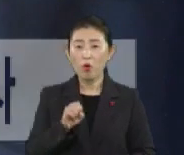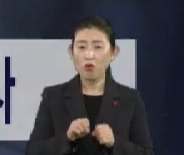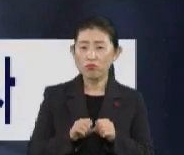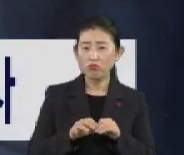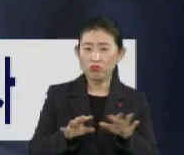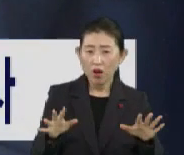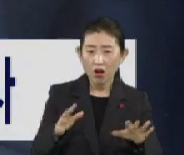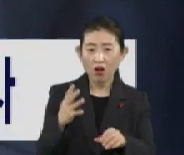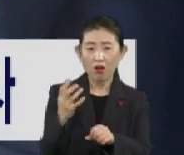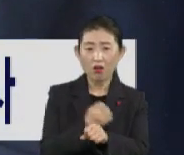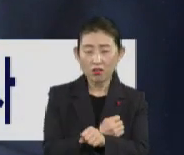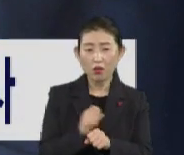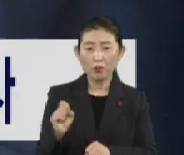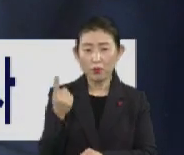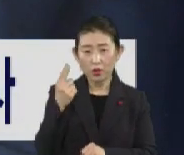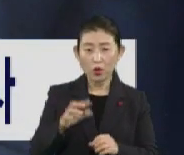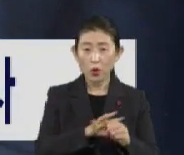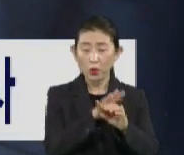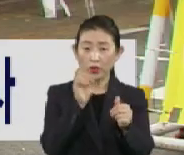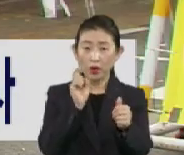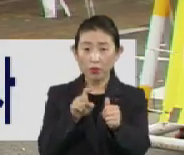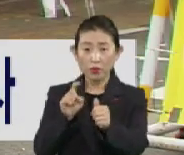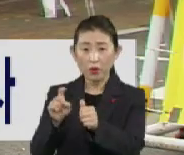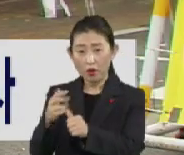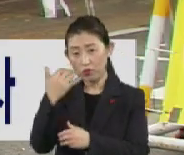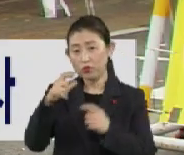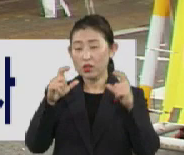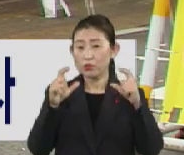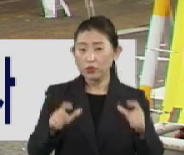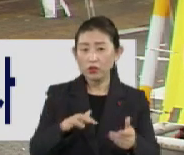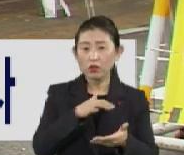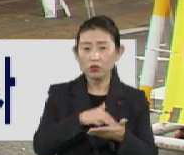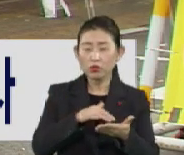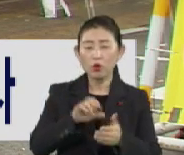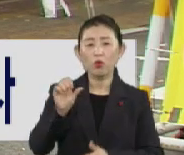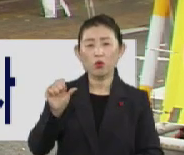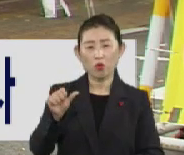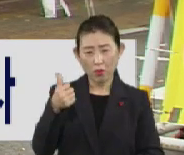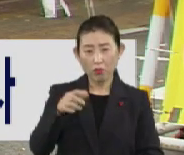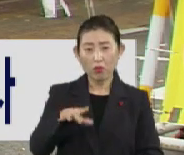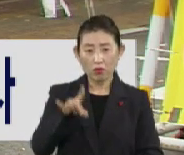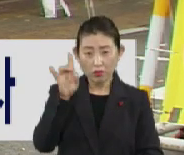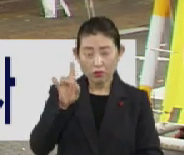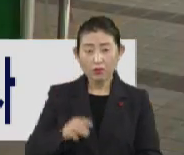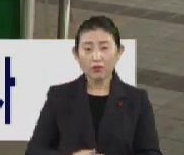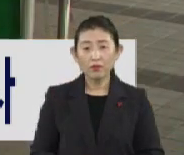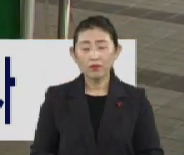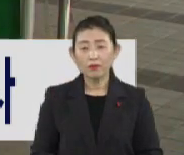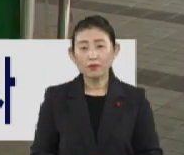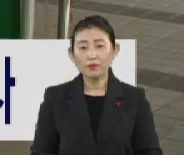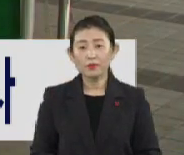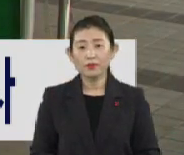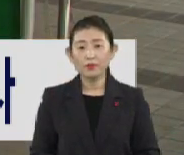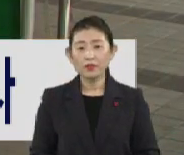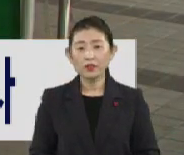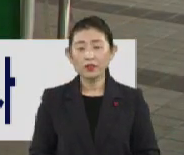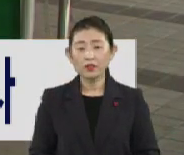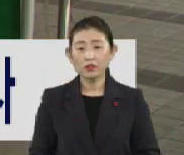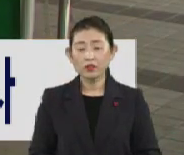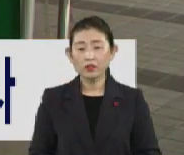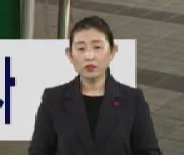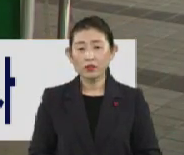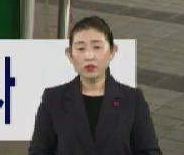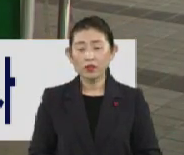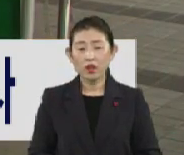오미크론 변이 바이러스 확산 영향으로 충남 지역 코로나19 확진자가 처음으로 500명대에 들어섰습니다.